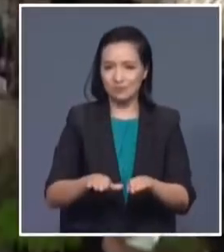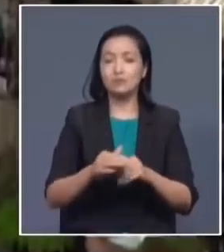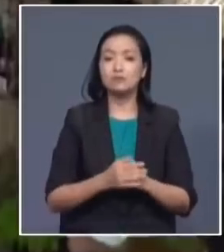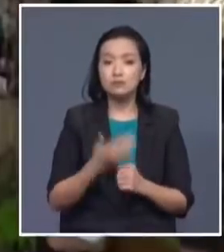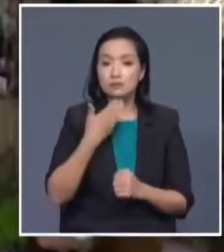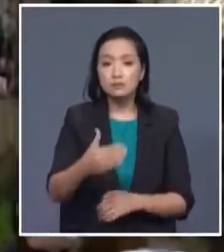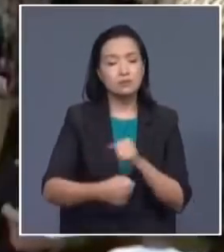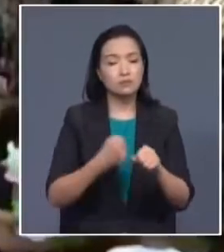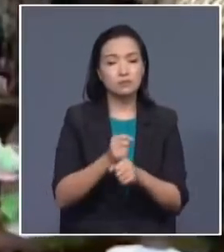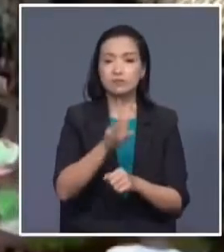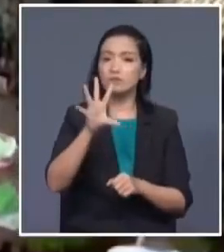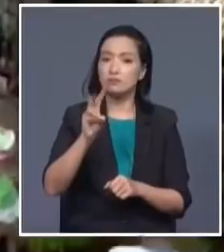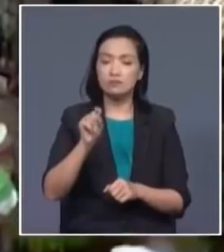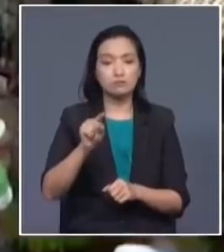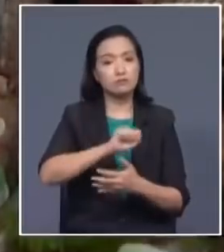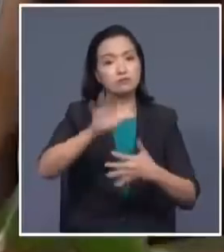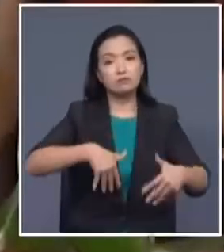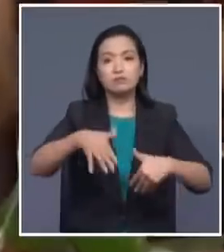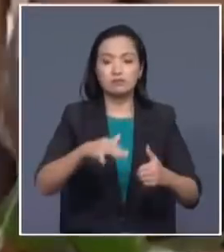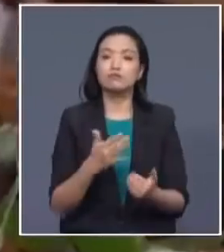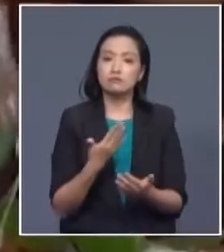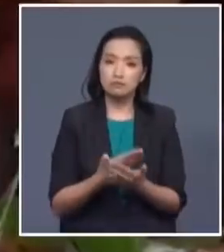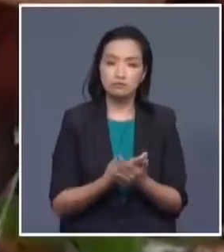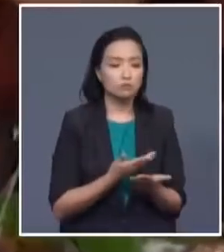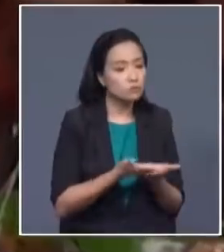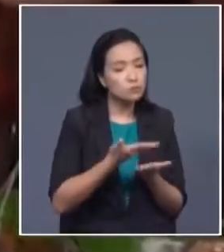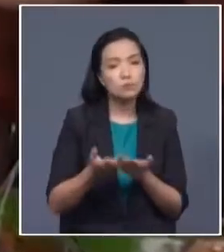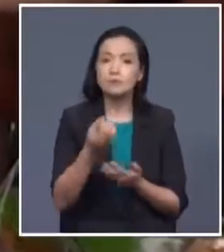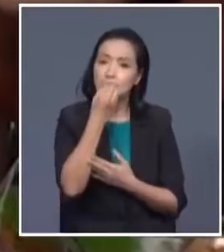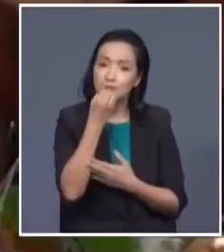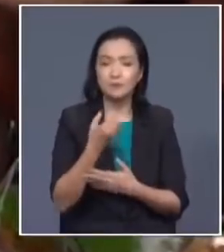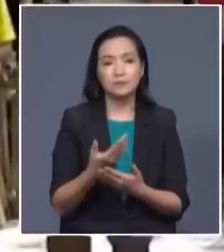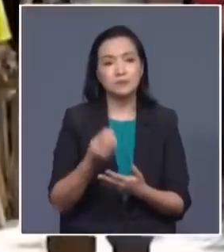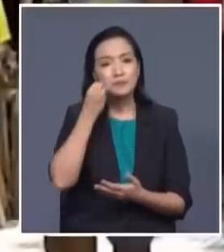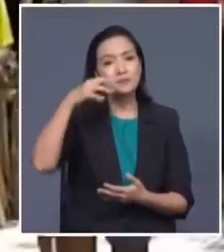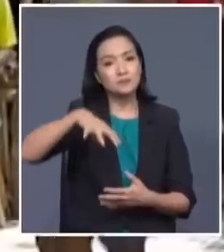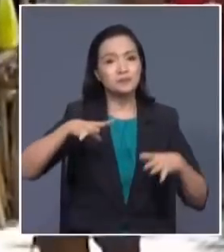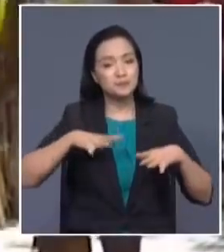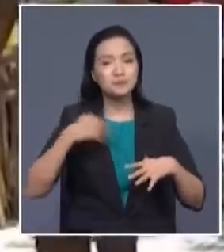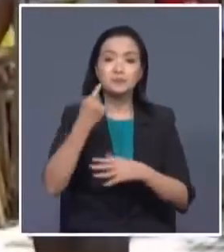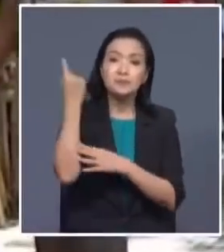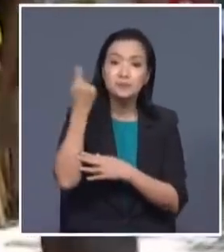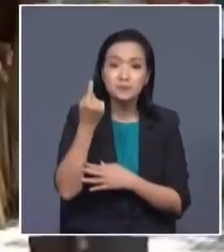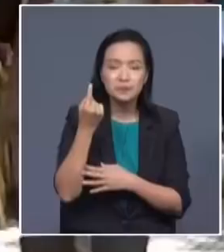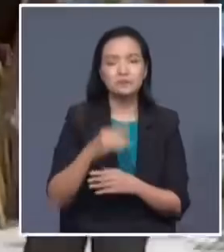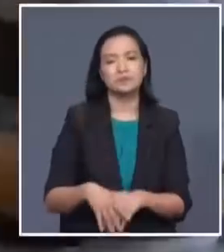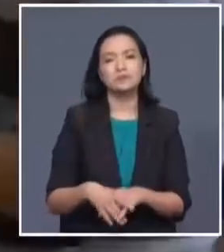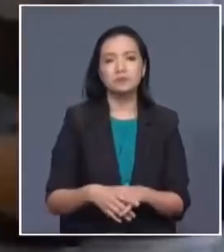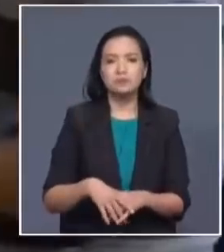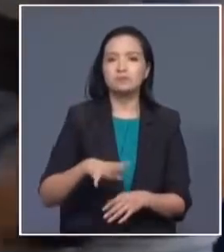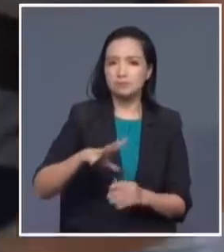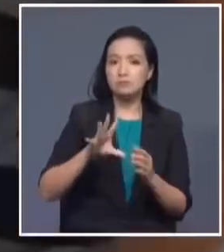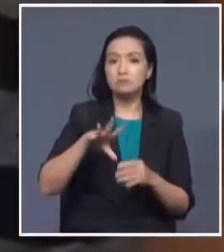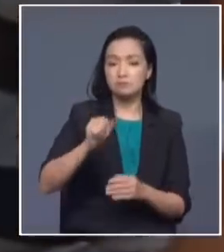ปี2561โดยพี่น้องประชาชนสามารถนำค่าใช้จ่ายเช่นค่าอาหารและค่าที่พักในการท่องเที่ยว55เมืองรองม